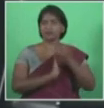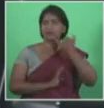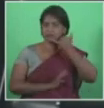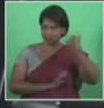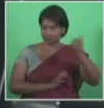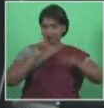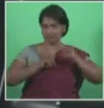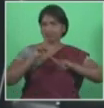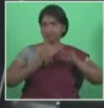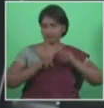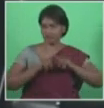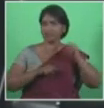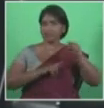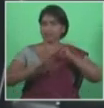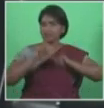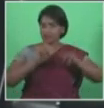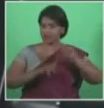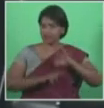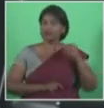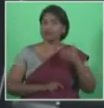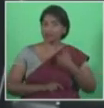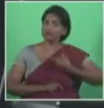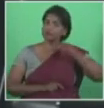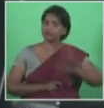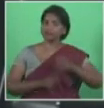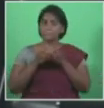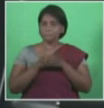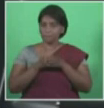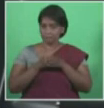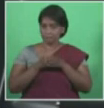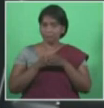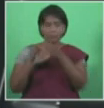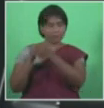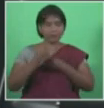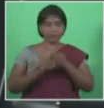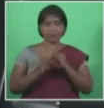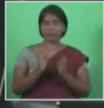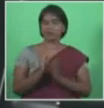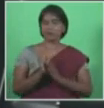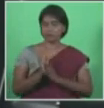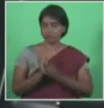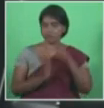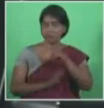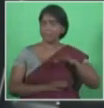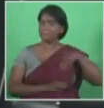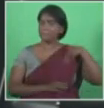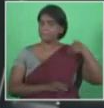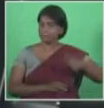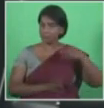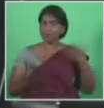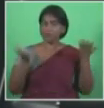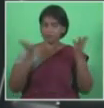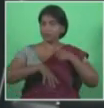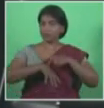දුරකථනයෙන් සාකච්ඡා කරා. ඒ සාකච්ඡාවේදී අපි එකඟ වුණා මේ කාරණය බිස්නස් කමිටි එක ඔබතුමාගේ ප්‍රධානත්වයෙන් රැස්